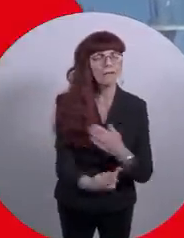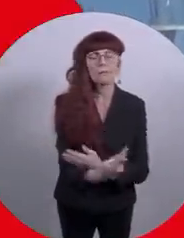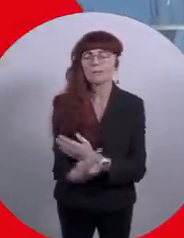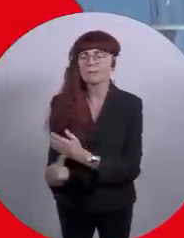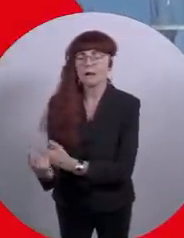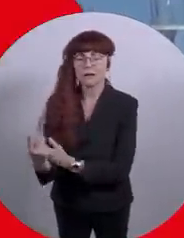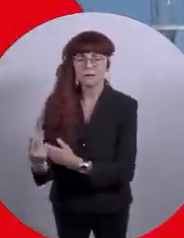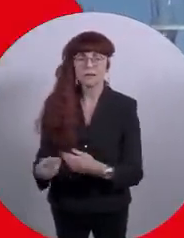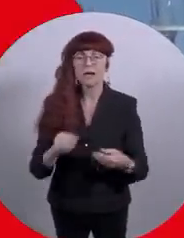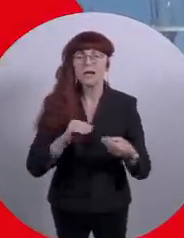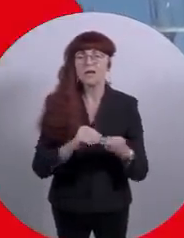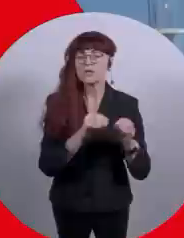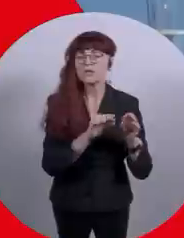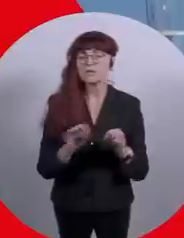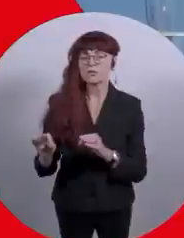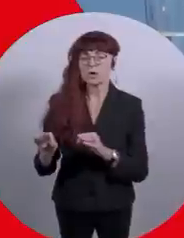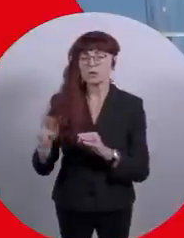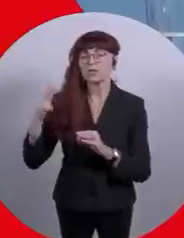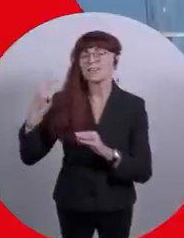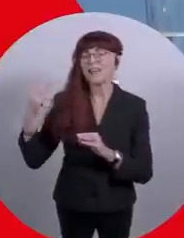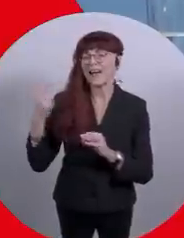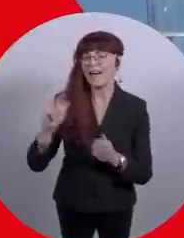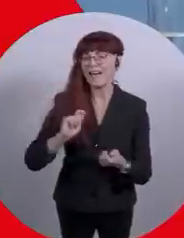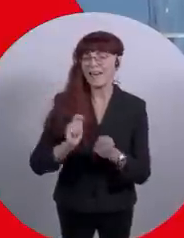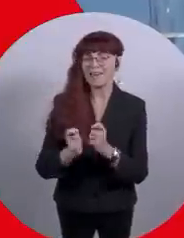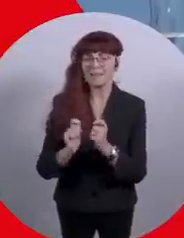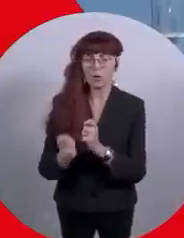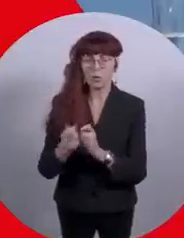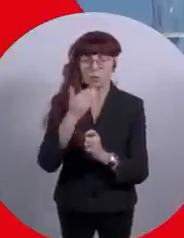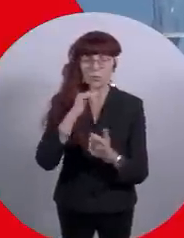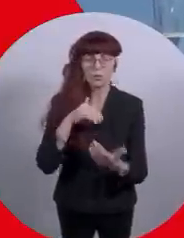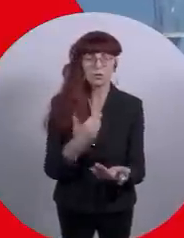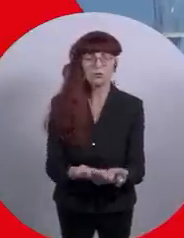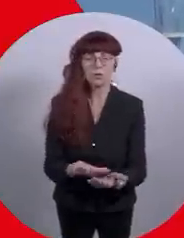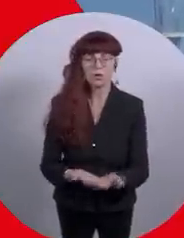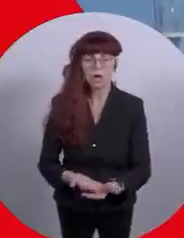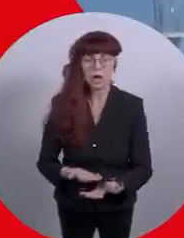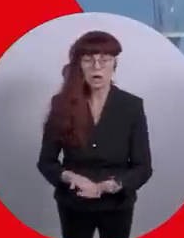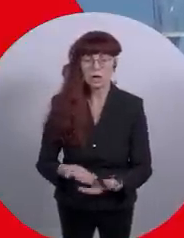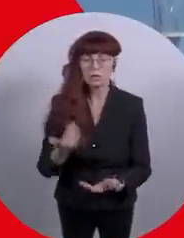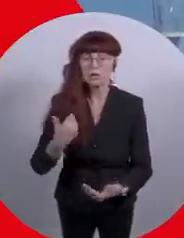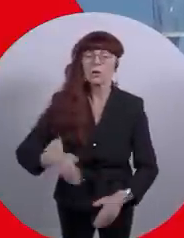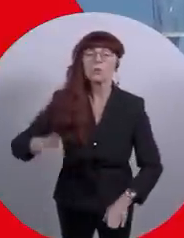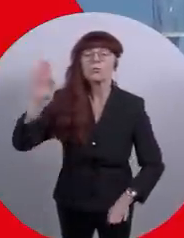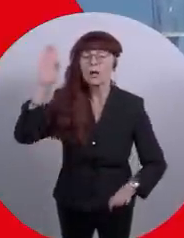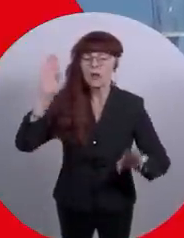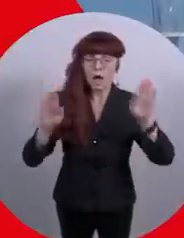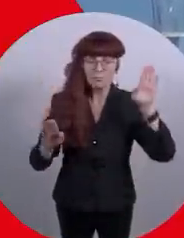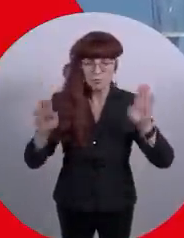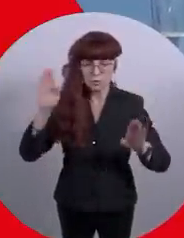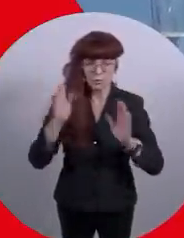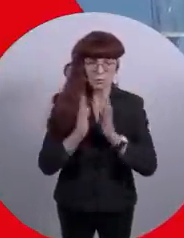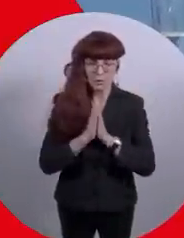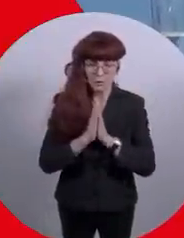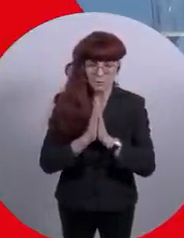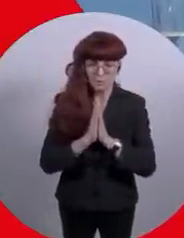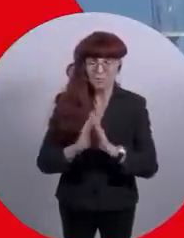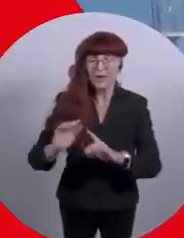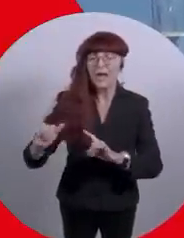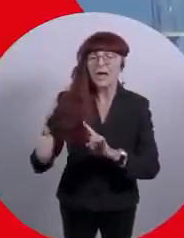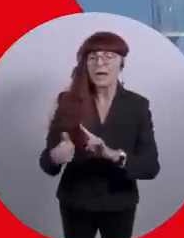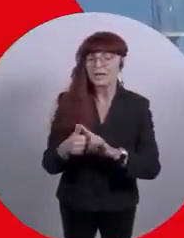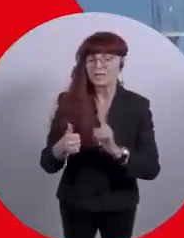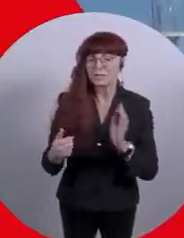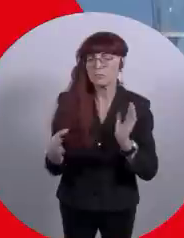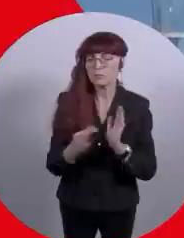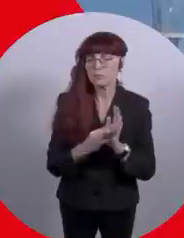Geschäftsordnung drei Änderungen vorzuschlagen über die ich dann bitte abzustimmen der erste Punkt werde dass